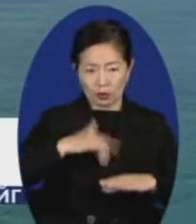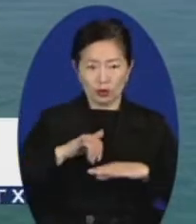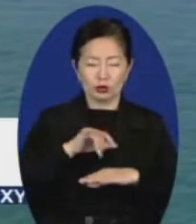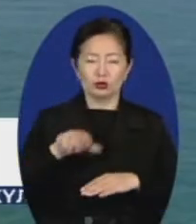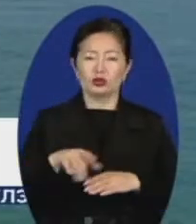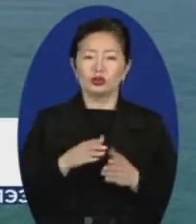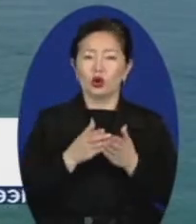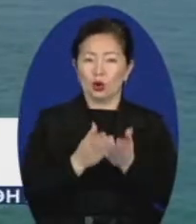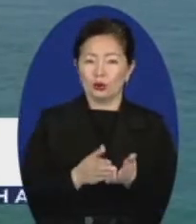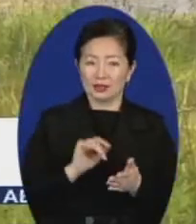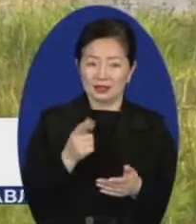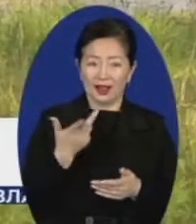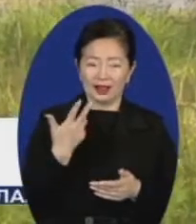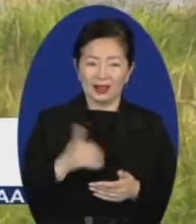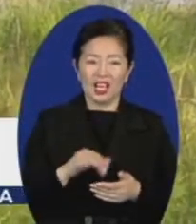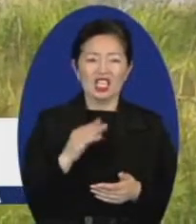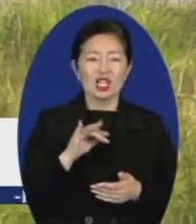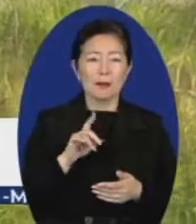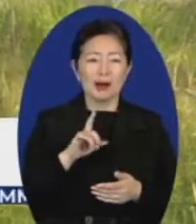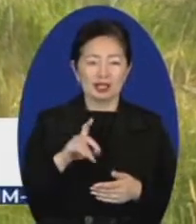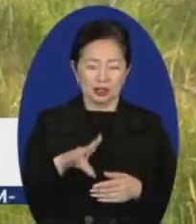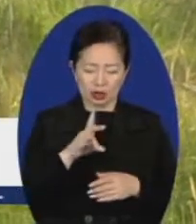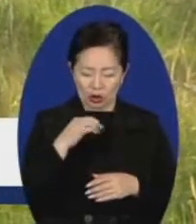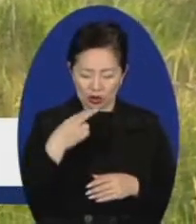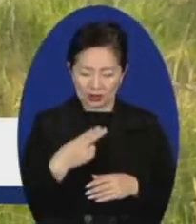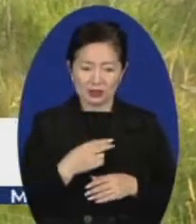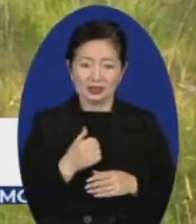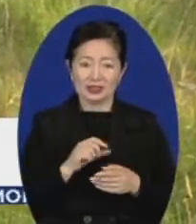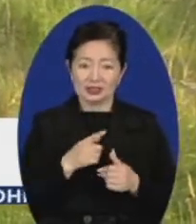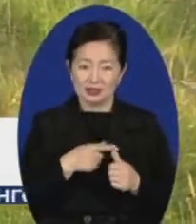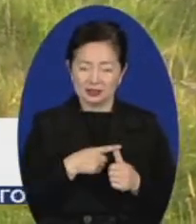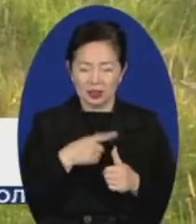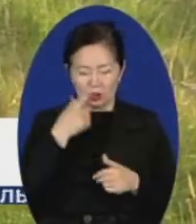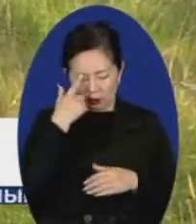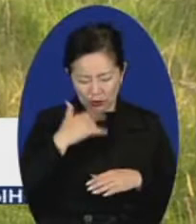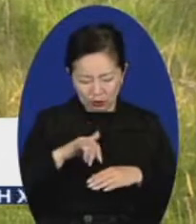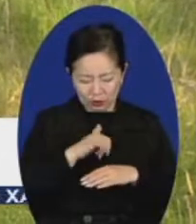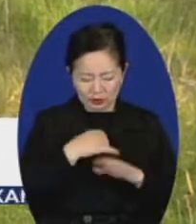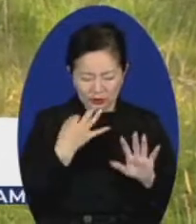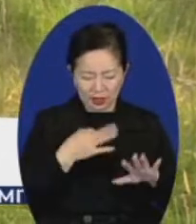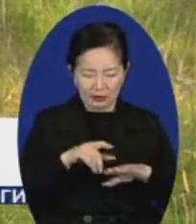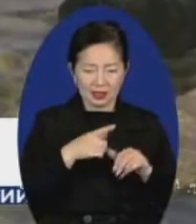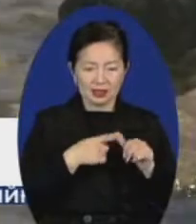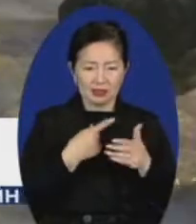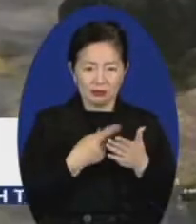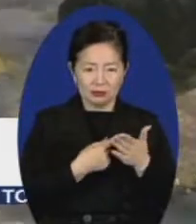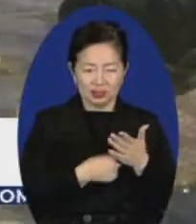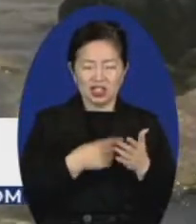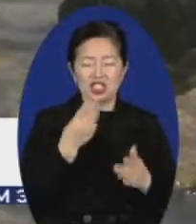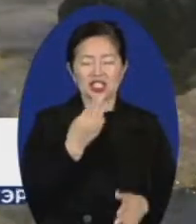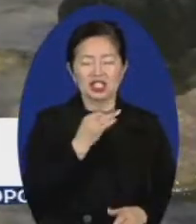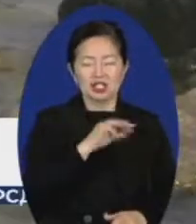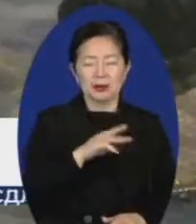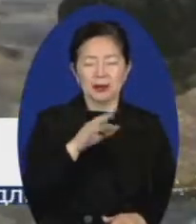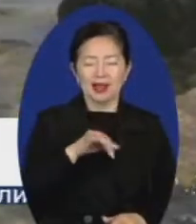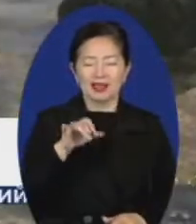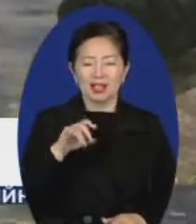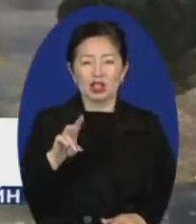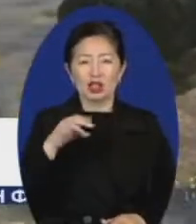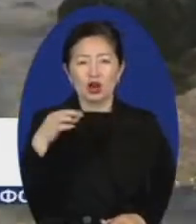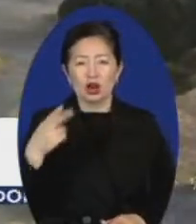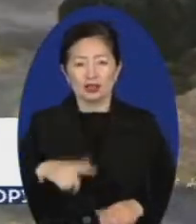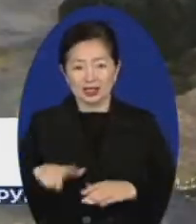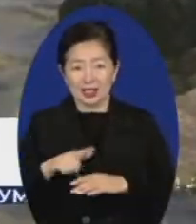Монгол улс энэ жил Хөвсгөл далайг шин мандлын нөөц газарт бүртгүүлснээр Монгол улсын 8 газар энэхүү сүлжээнд бүртгэлтэй олж байна. Шин мандлын нөөц